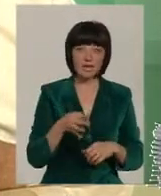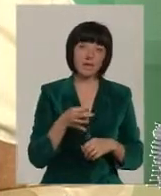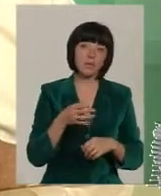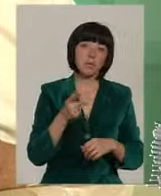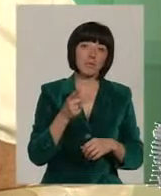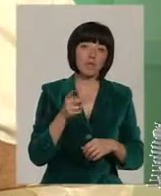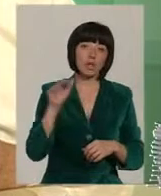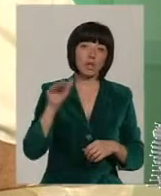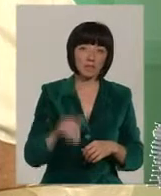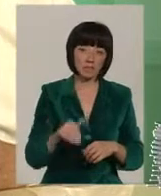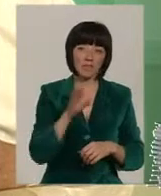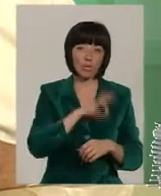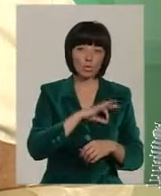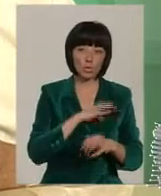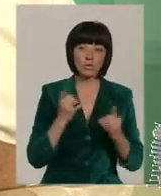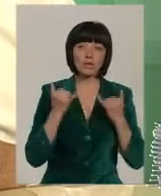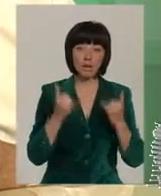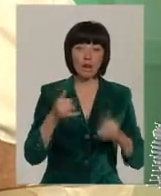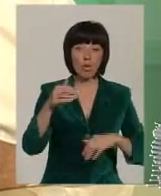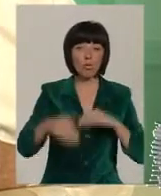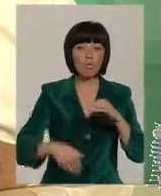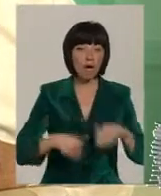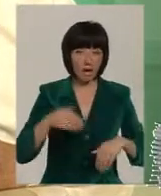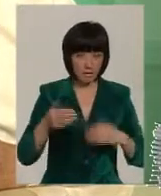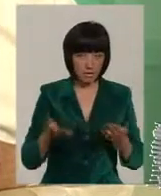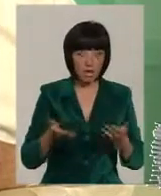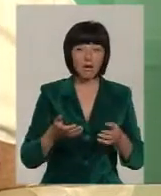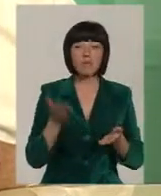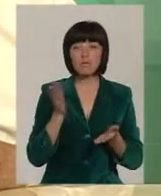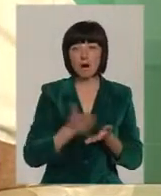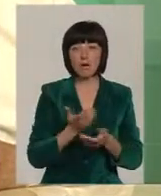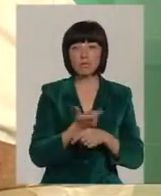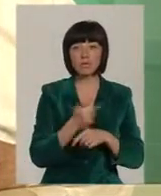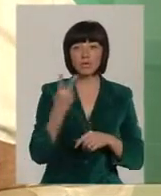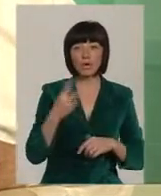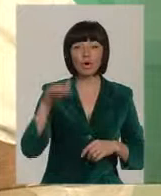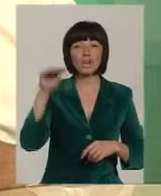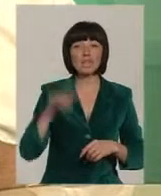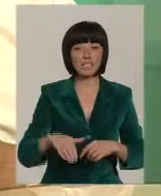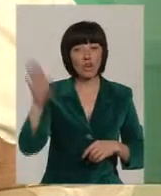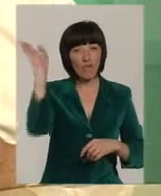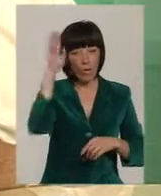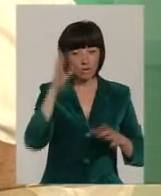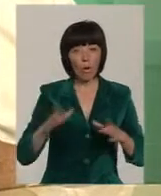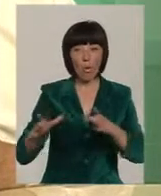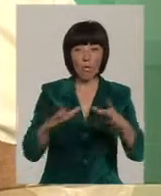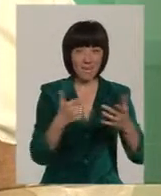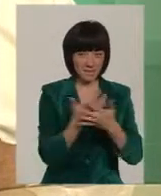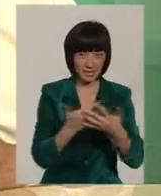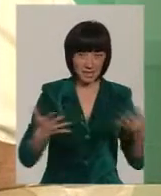як 1500 використовуються саме для купання. Тобто ми маємо більше 2000 водних об'єктів,